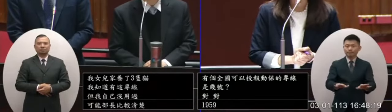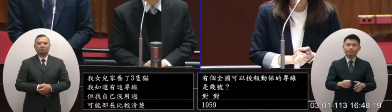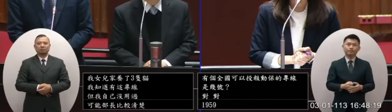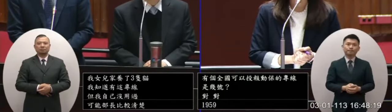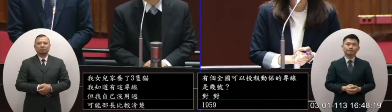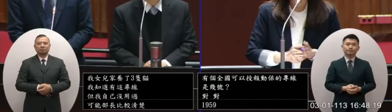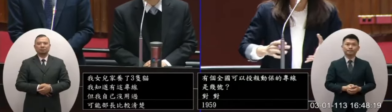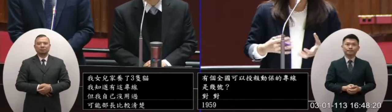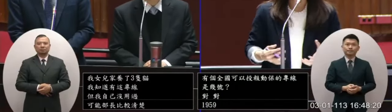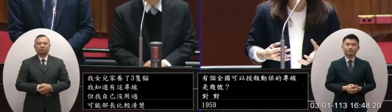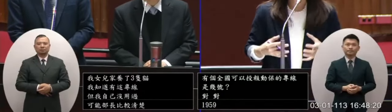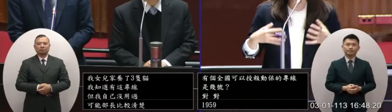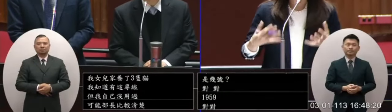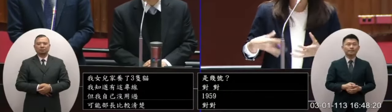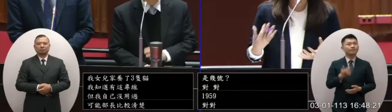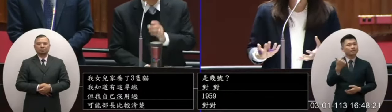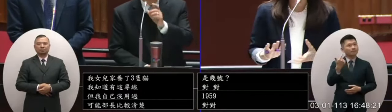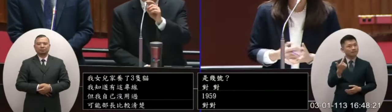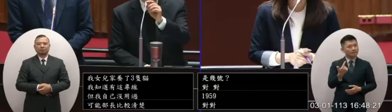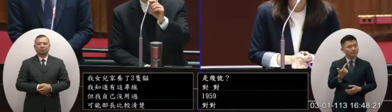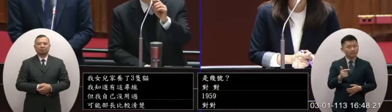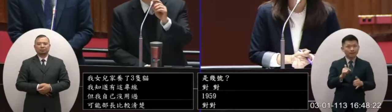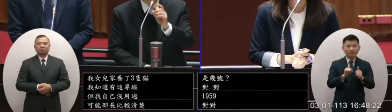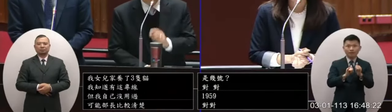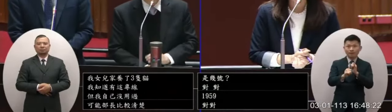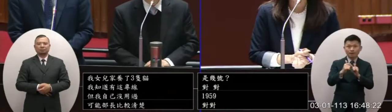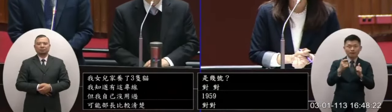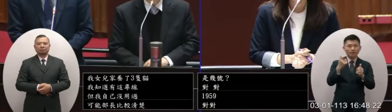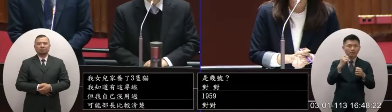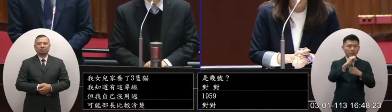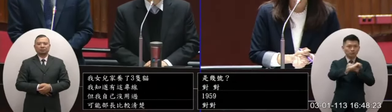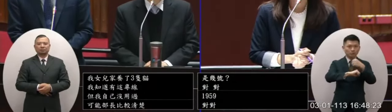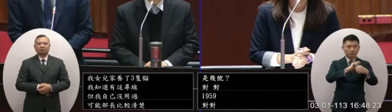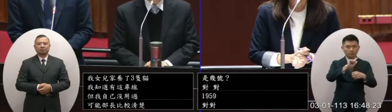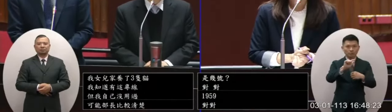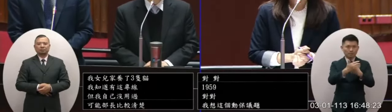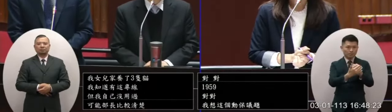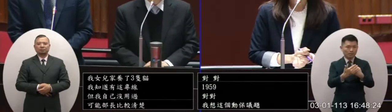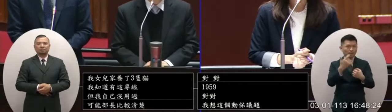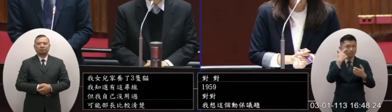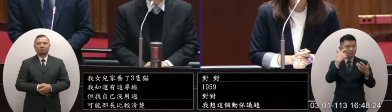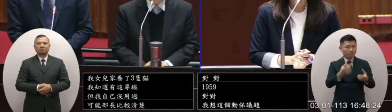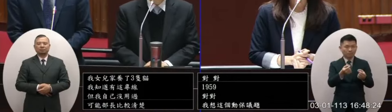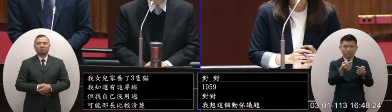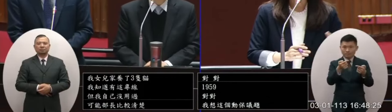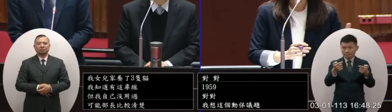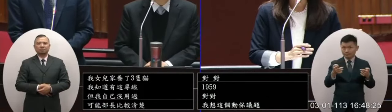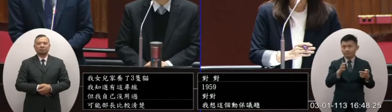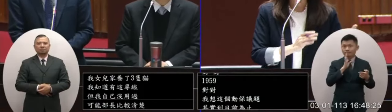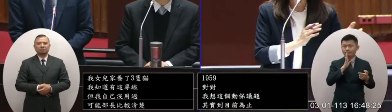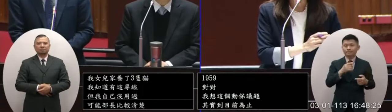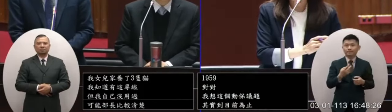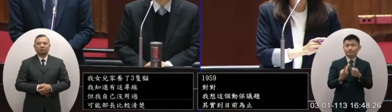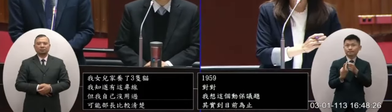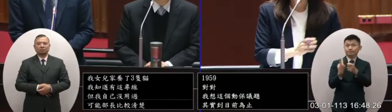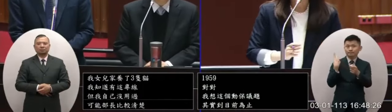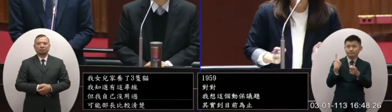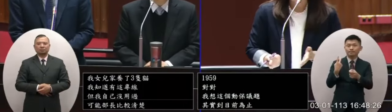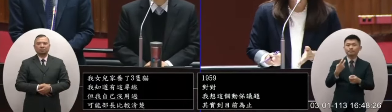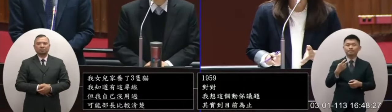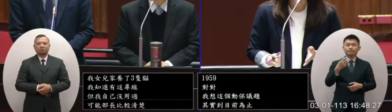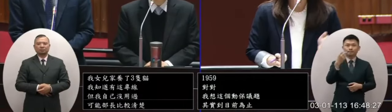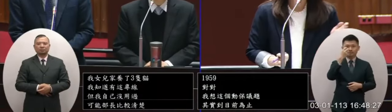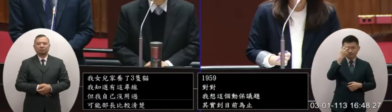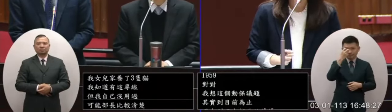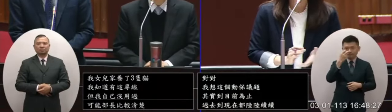其实也都在陆陆续续，因为大家重视这个动物保护的一些观念了。那我想，这个从前年的查查案历时